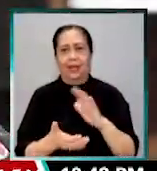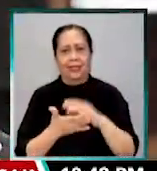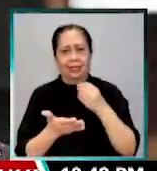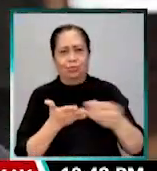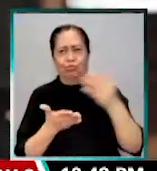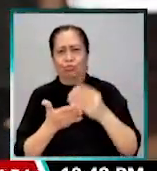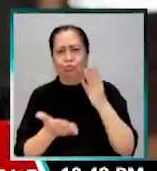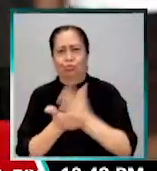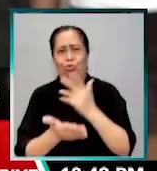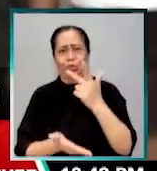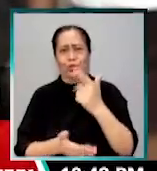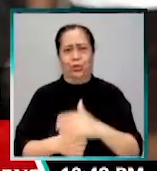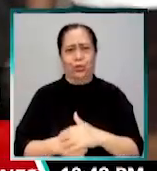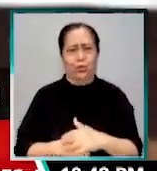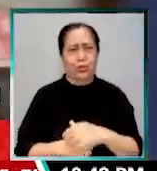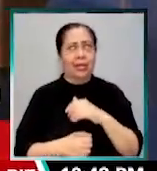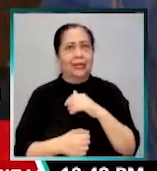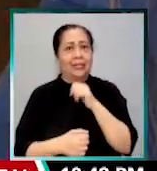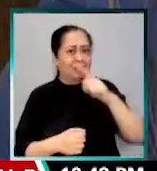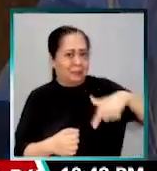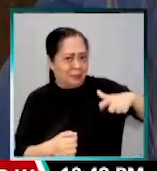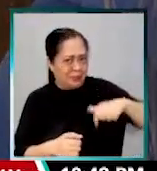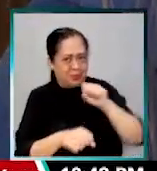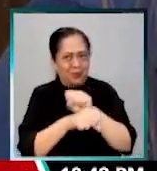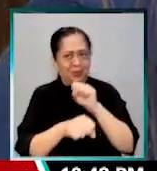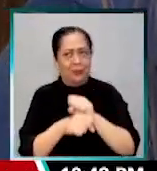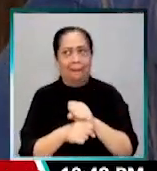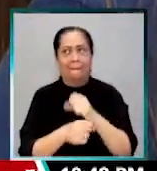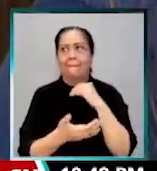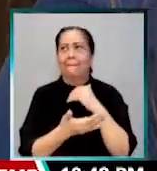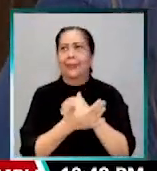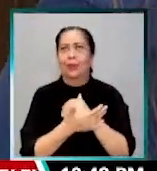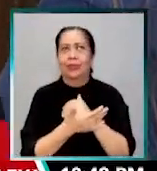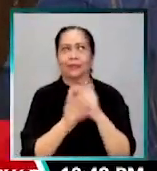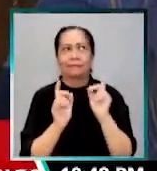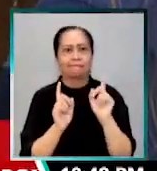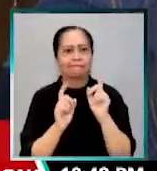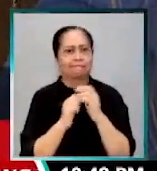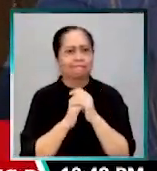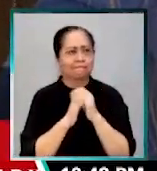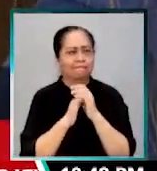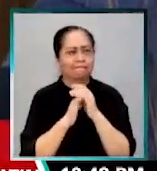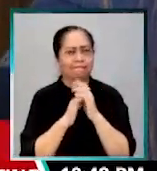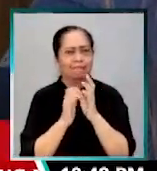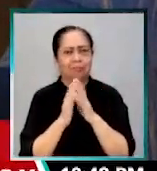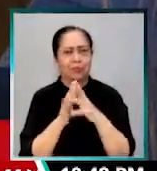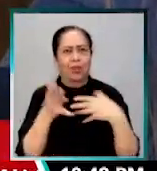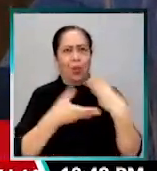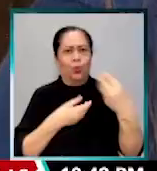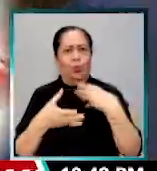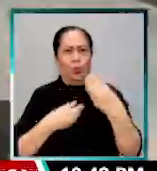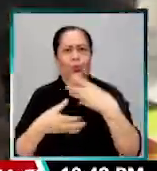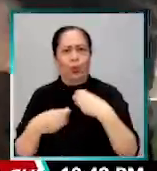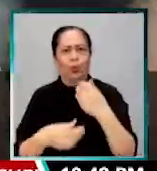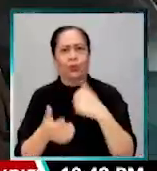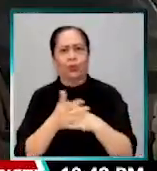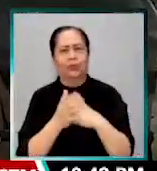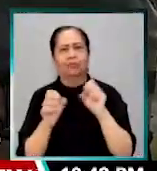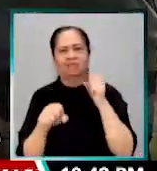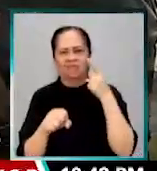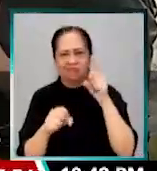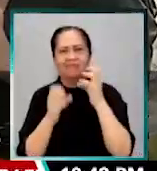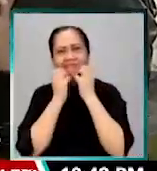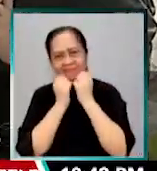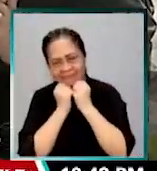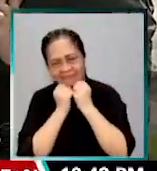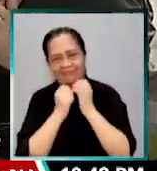2023. Hindi na malilate sa trabaho. Iwas sa ano po, yung paglabas-labas para makatipid. Si